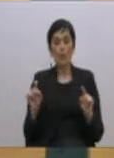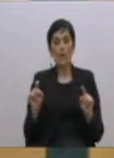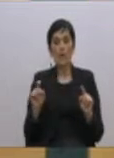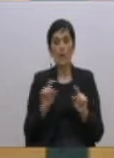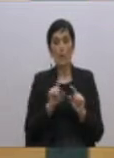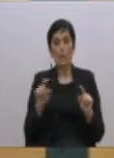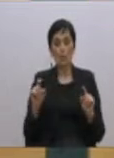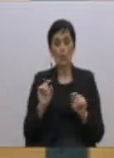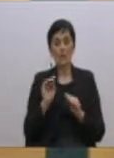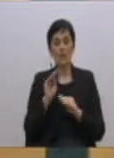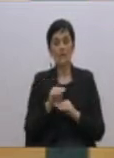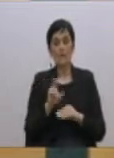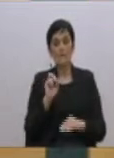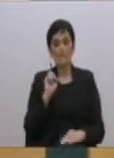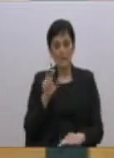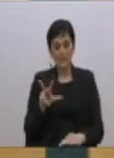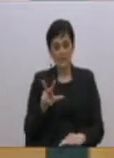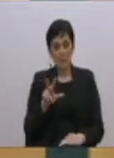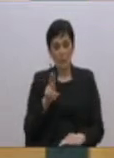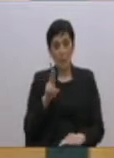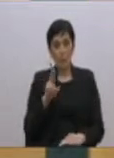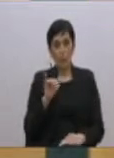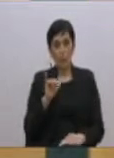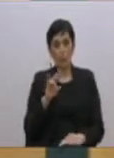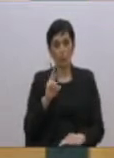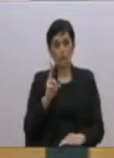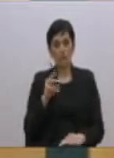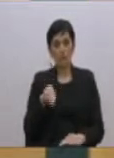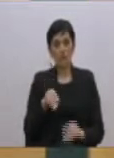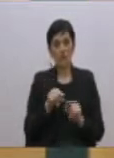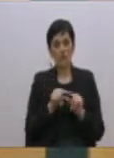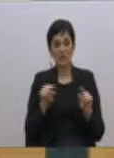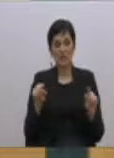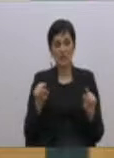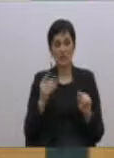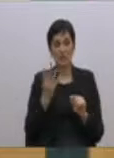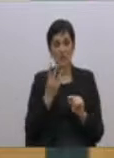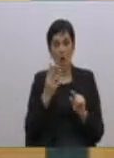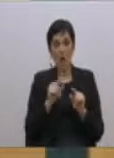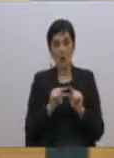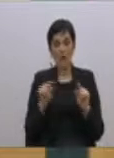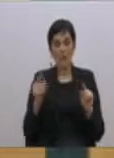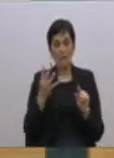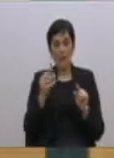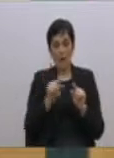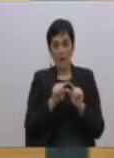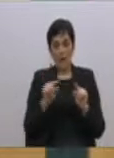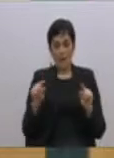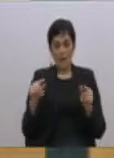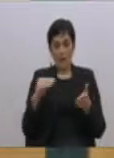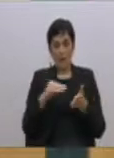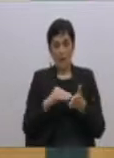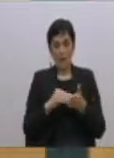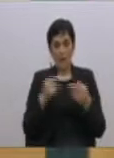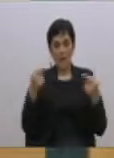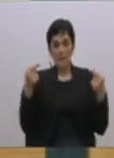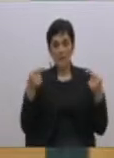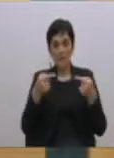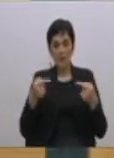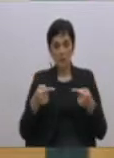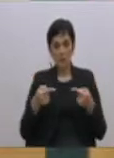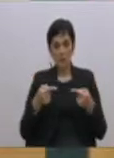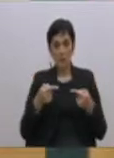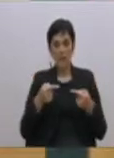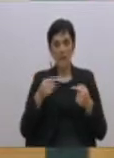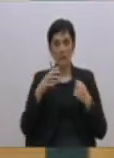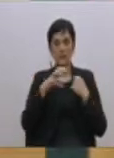მუხს დაემატოს მე-13 პუნქტი, გახდება მე-4 პუნქტი და მე-4 პუნქტში აისახება სათანადო დაზუსტება. ერთად